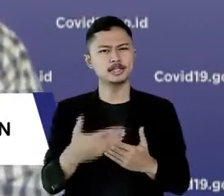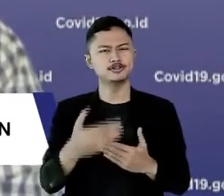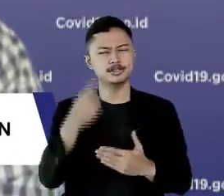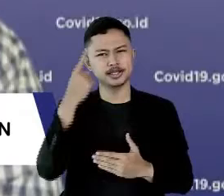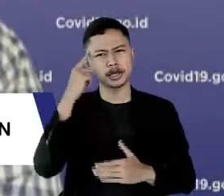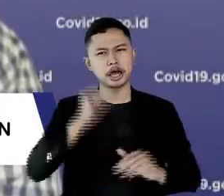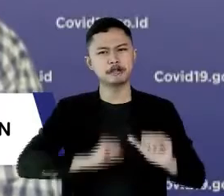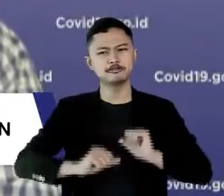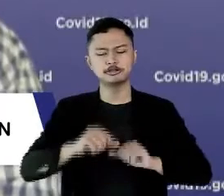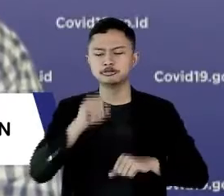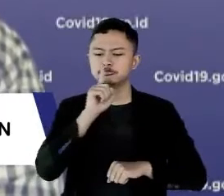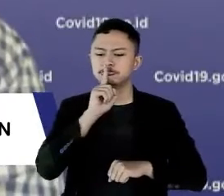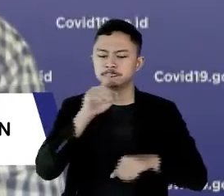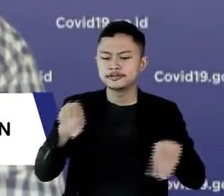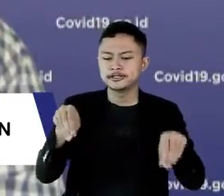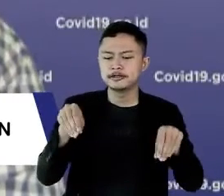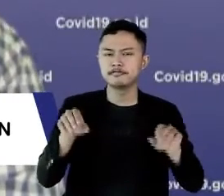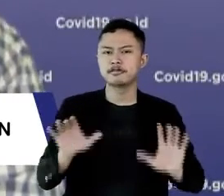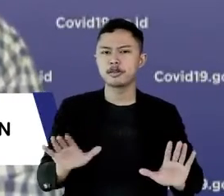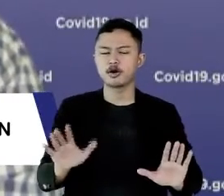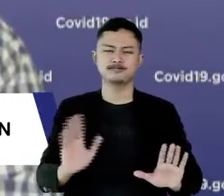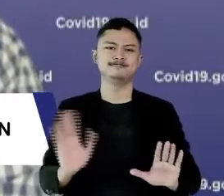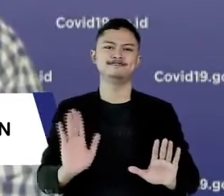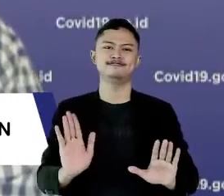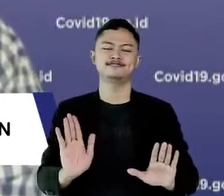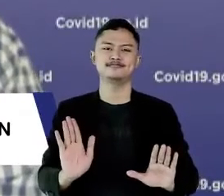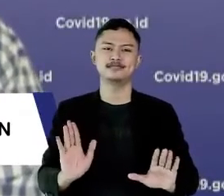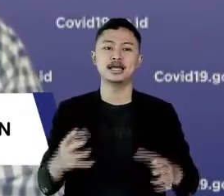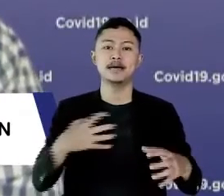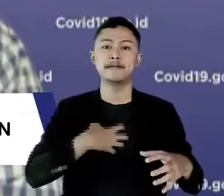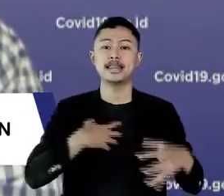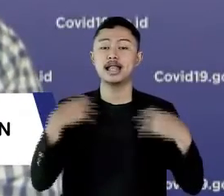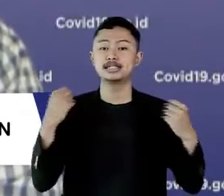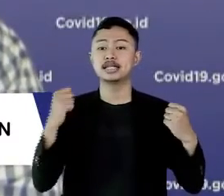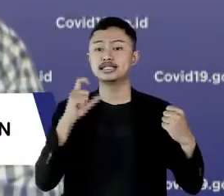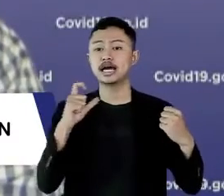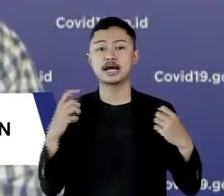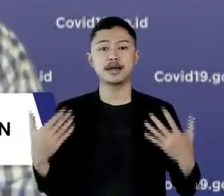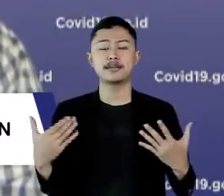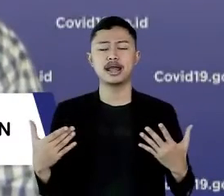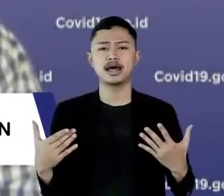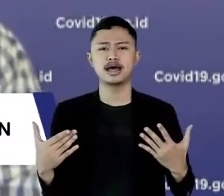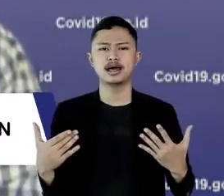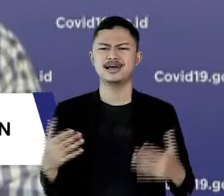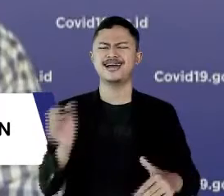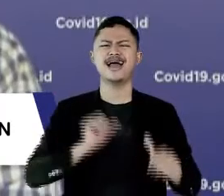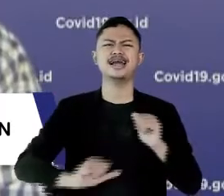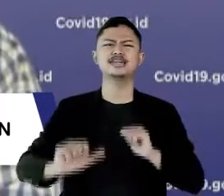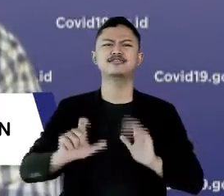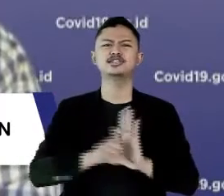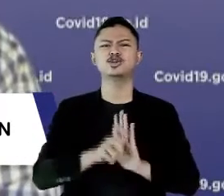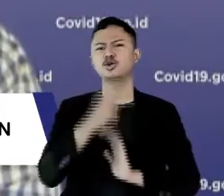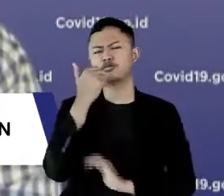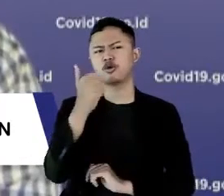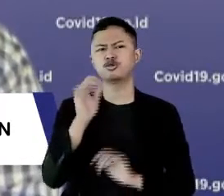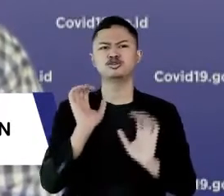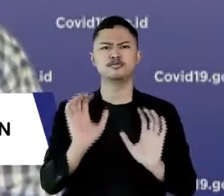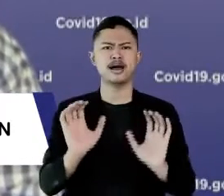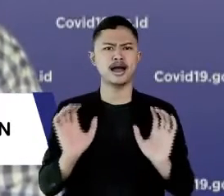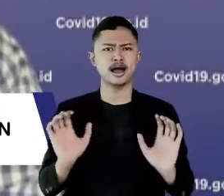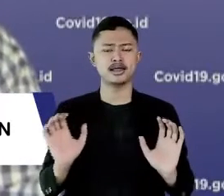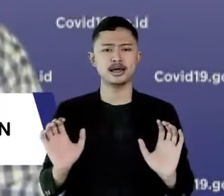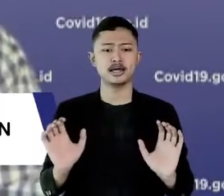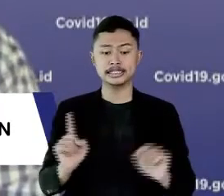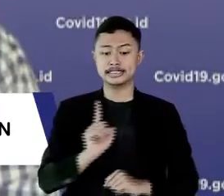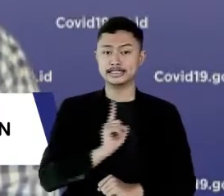kita tidak melakukan apa-apa. Jadi bagaimana cara menjaga kesehatan mental kita? Banyak hal sederhana, hal mudah yang bisa kita lakukan